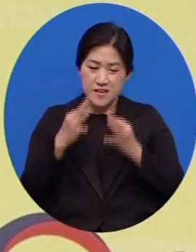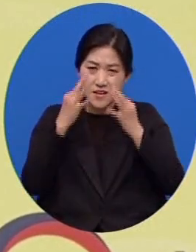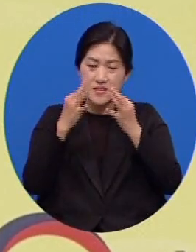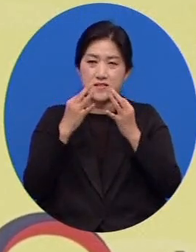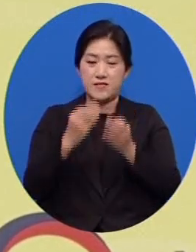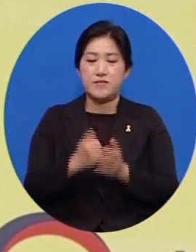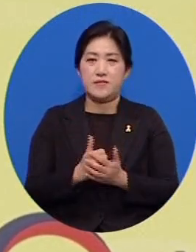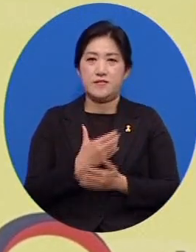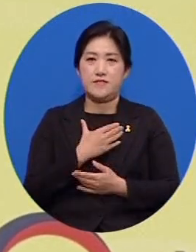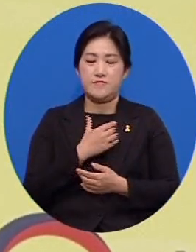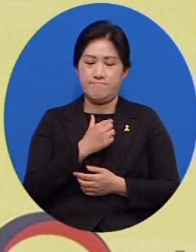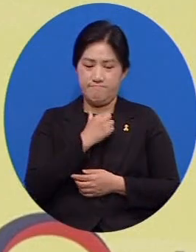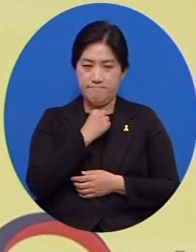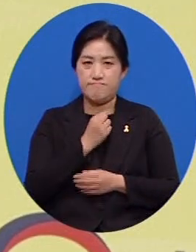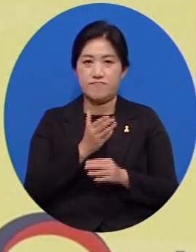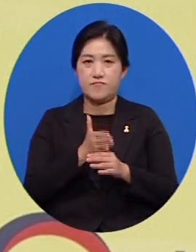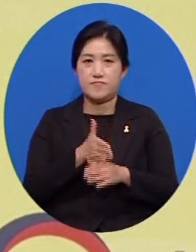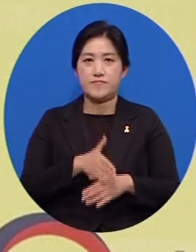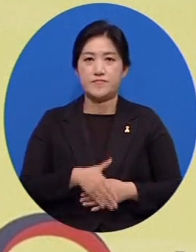간절히 바라고 있습니다.